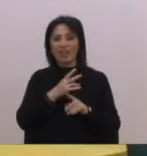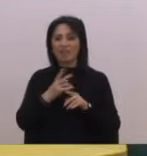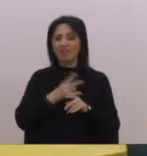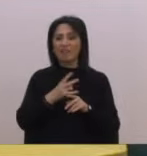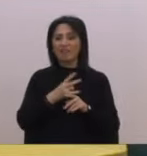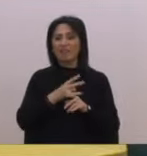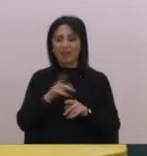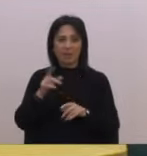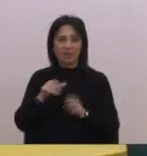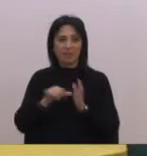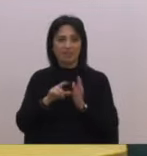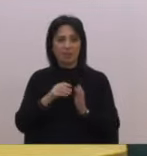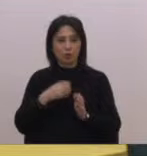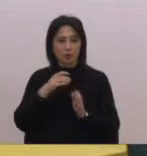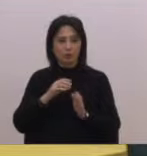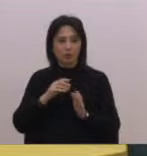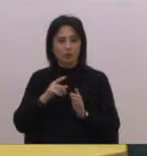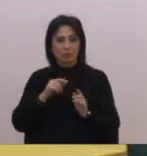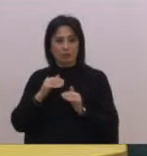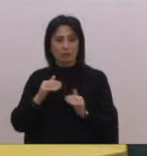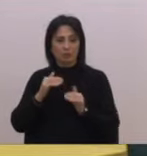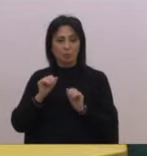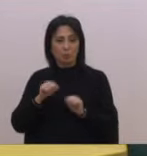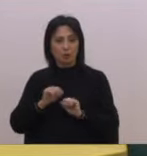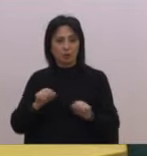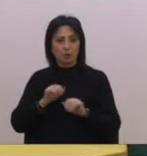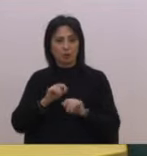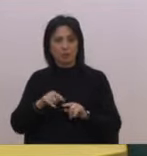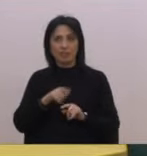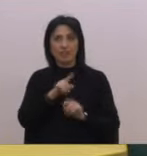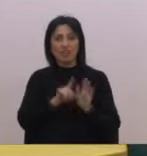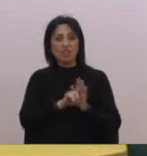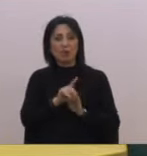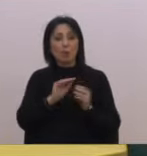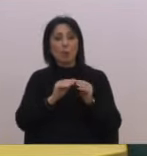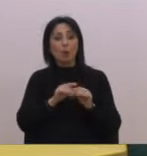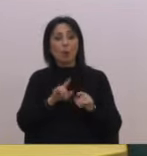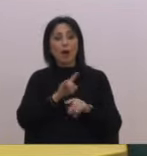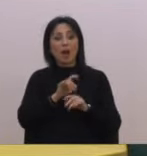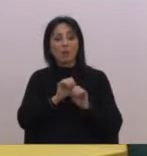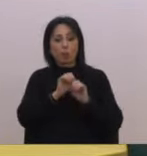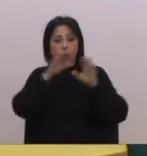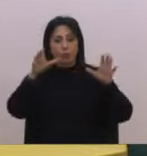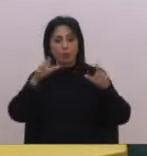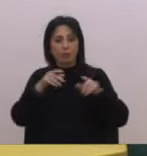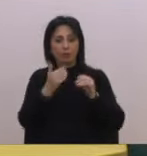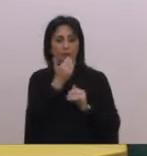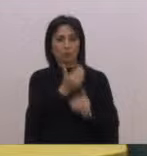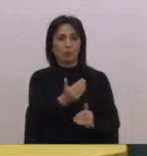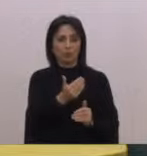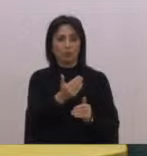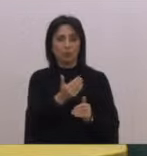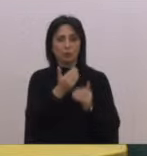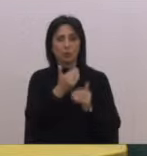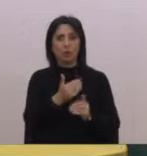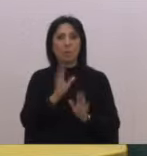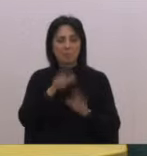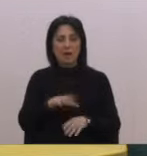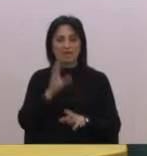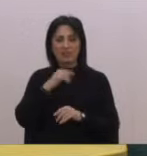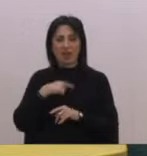აი ესეთი თქვენგან შექმნილი პრობლემებისა და თქვენგან შექმნილი ხელოვნური დაბრკოლებების მიუხედავად მაინც